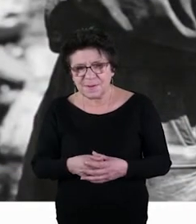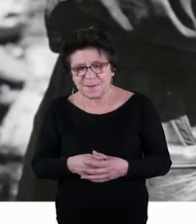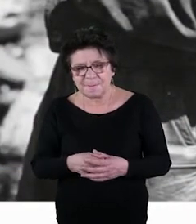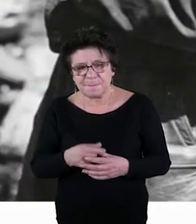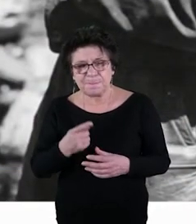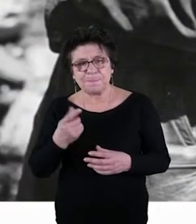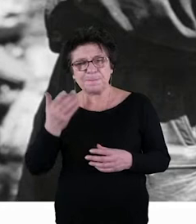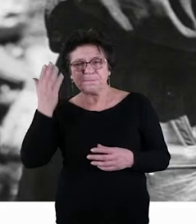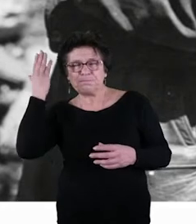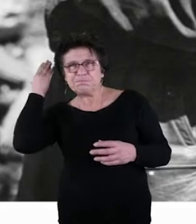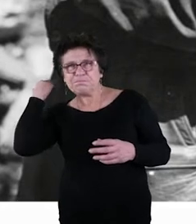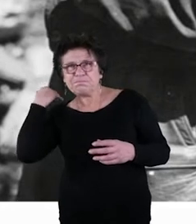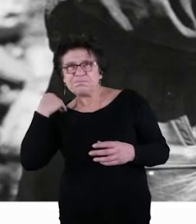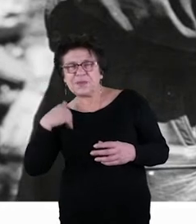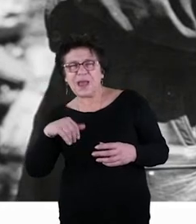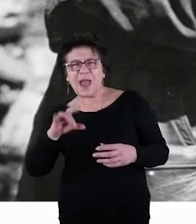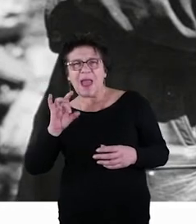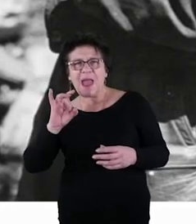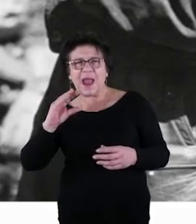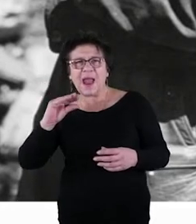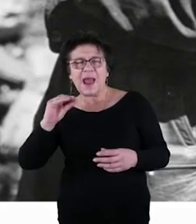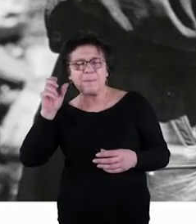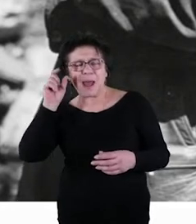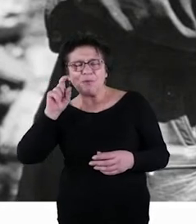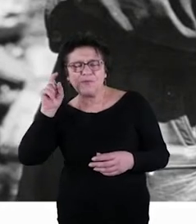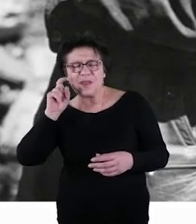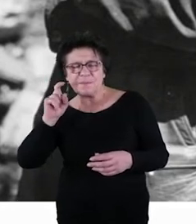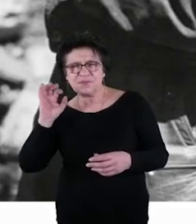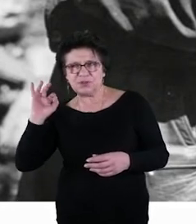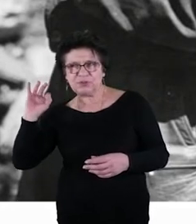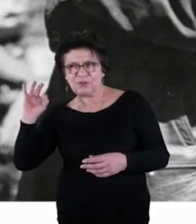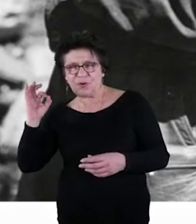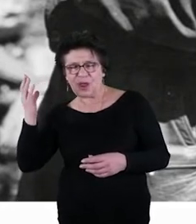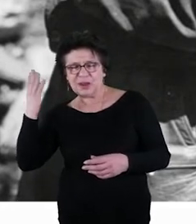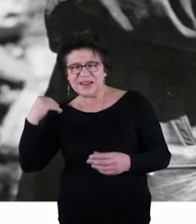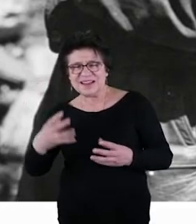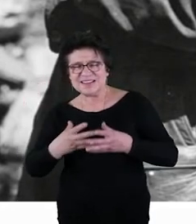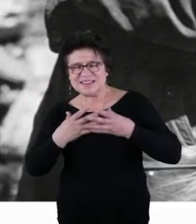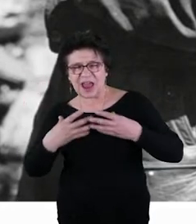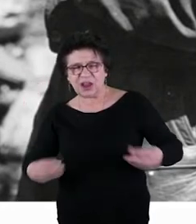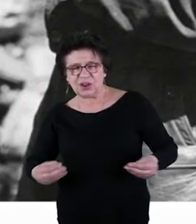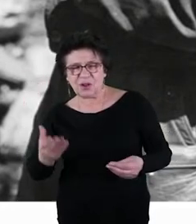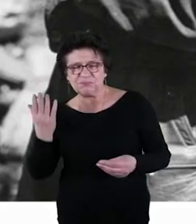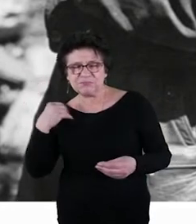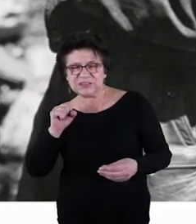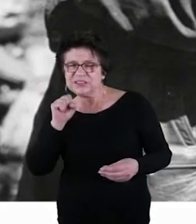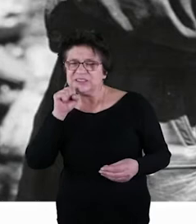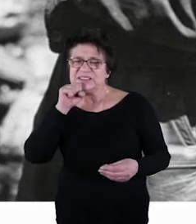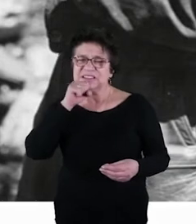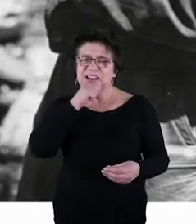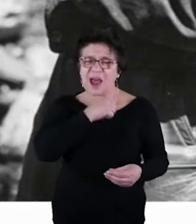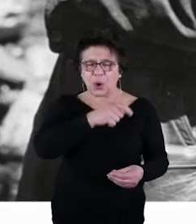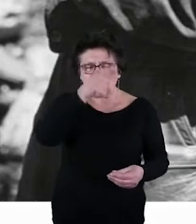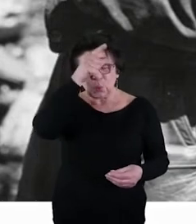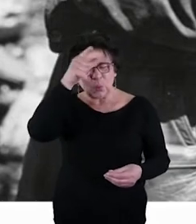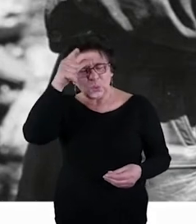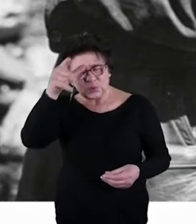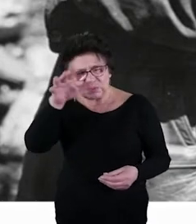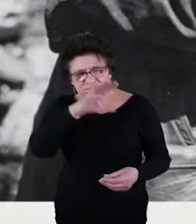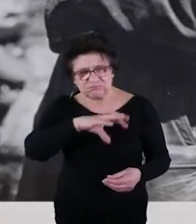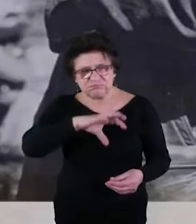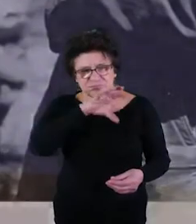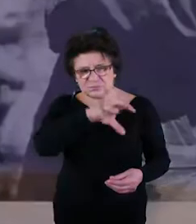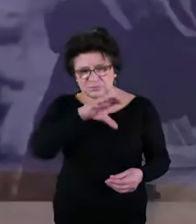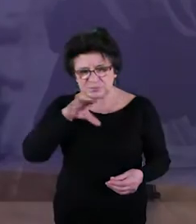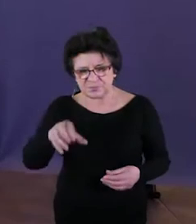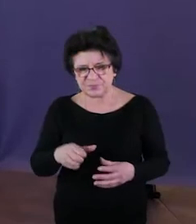przodków germanów i zaginionych plemion germańskich więc jakby to